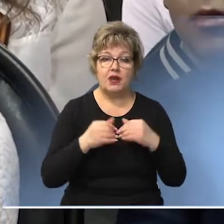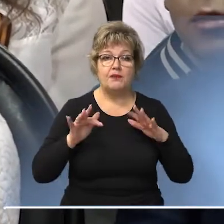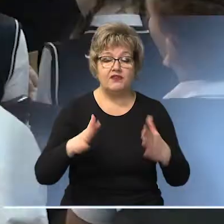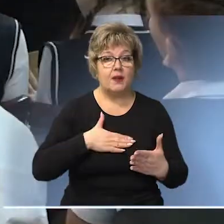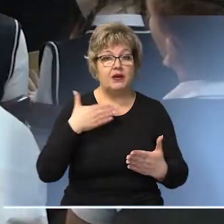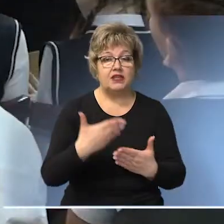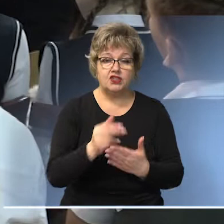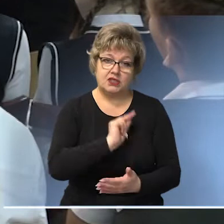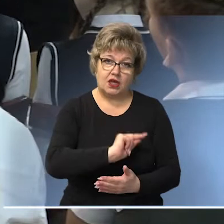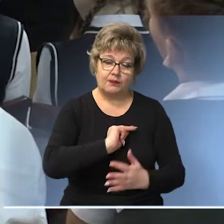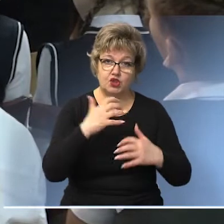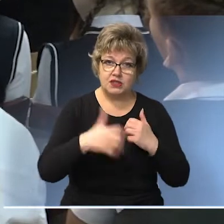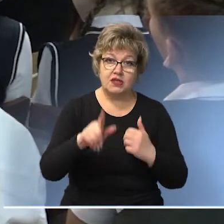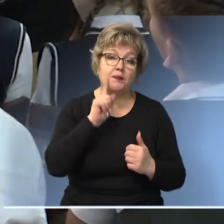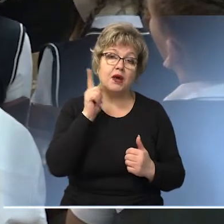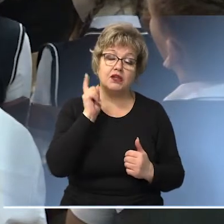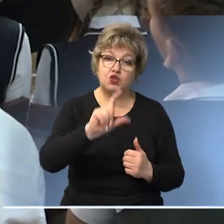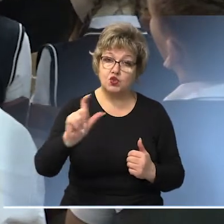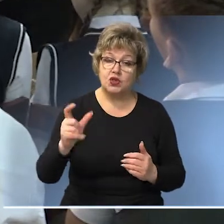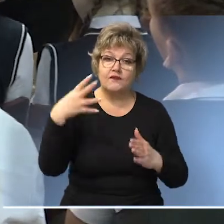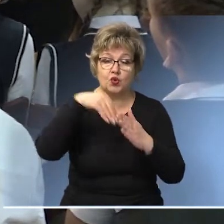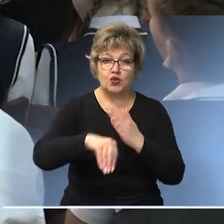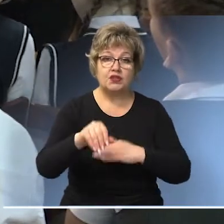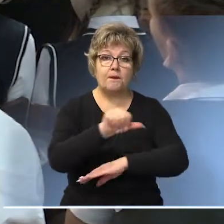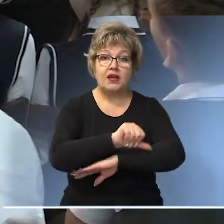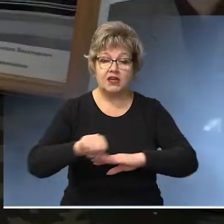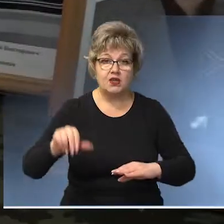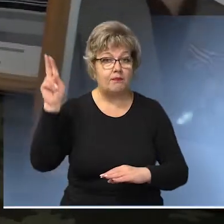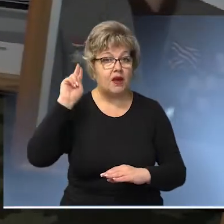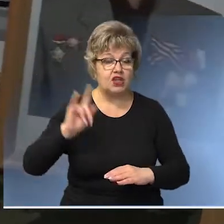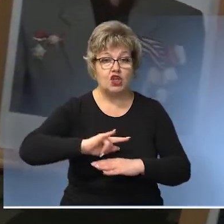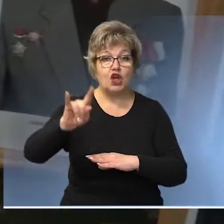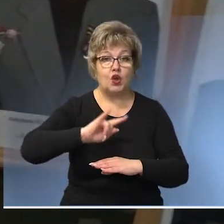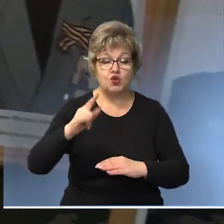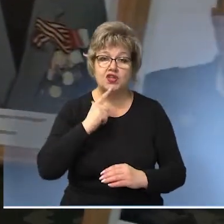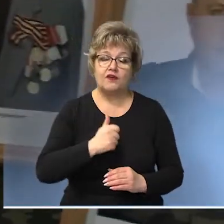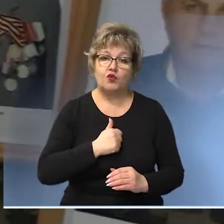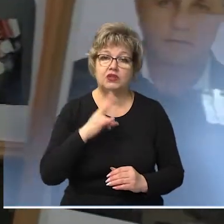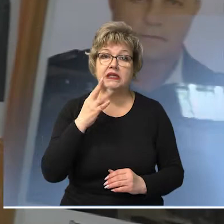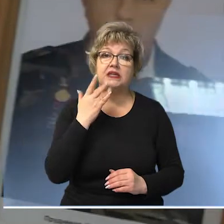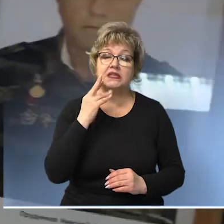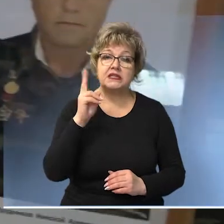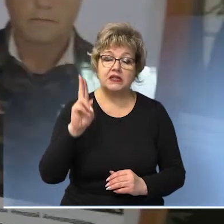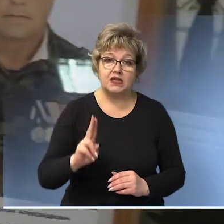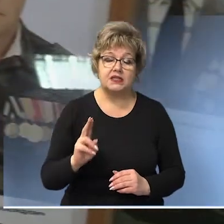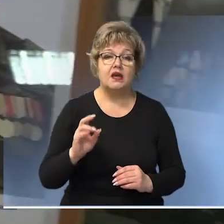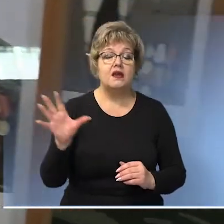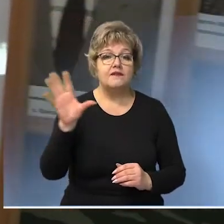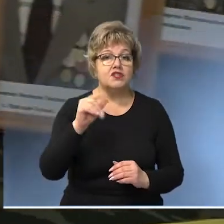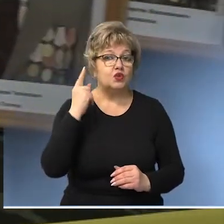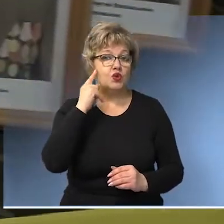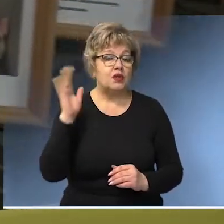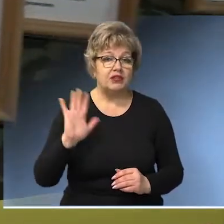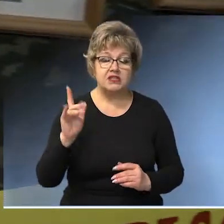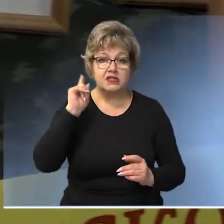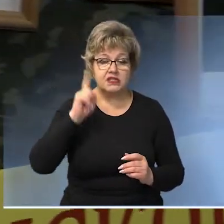также проведение патриотической работы среди молодежи. В нее входят пограничники, моряки, летчики, воины-интернационалисты, все те, кто